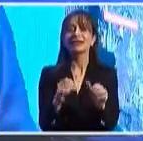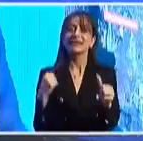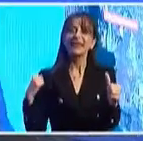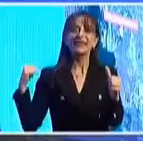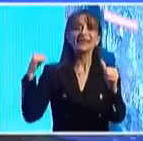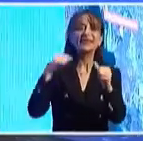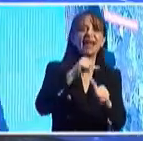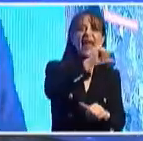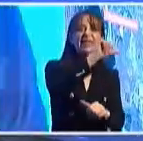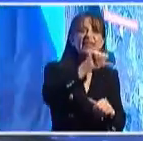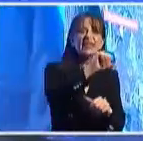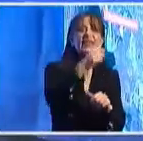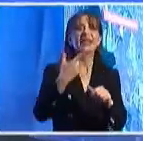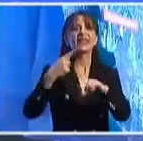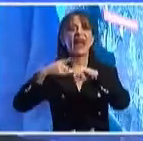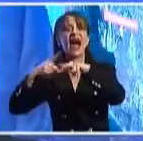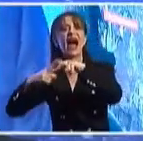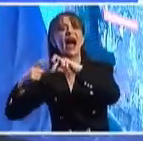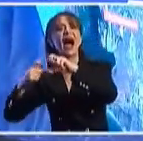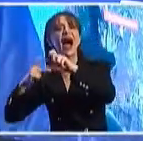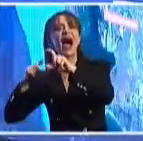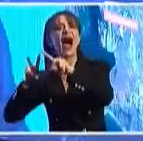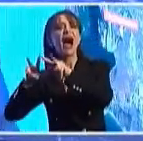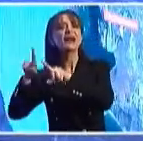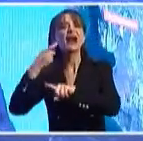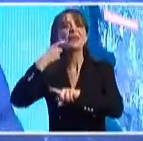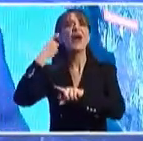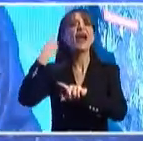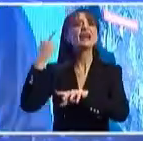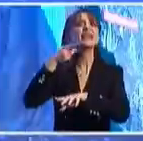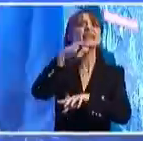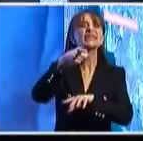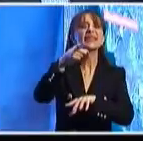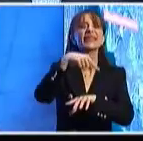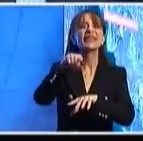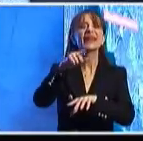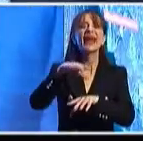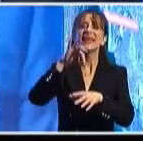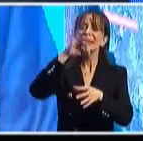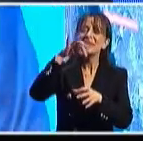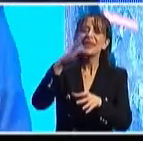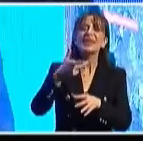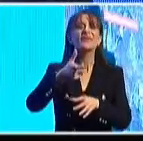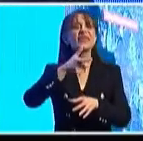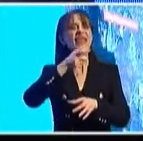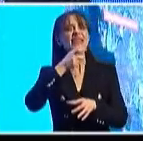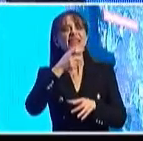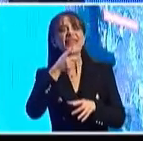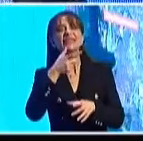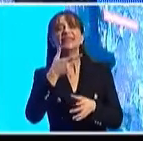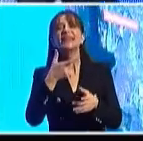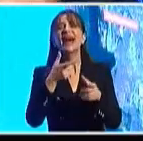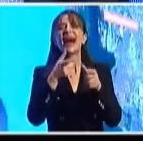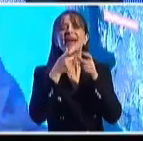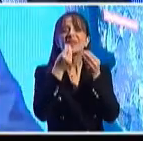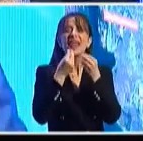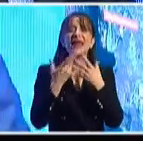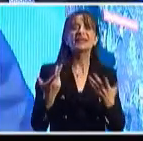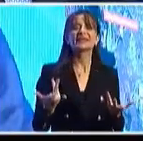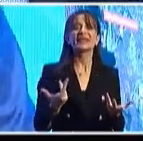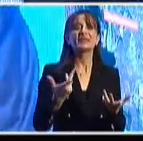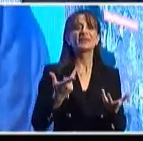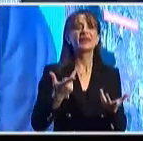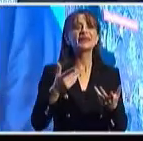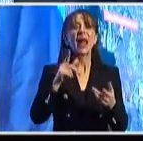Sirkeci Harem nostaljik o bizim simitimizi, çayımızı içtiğimiz ve orada